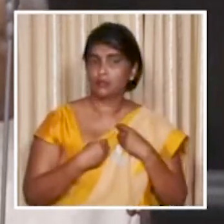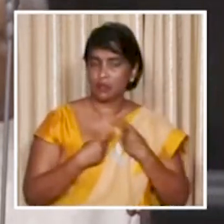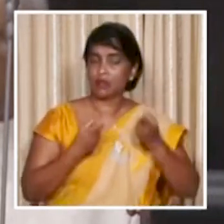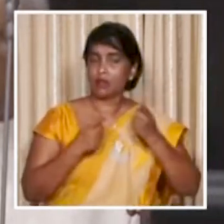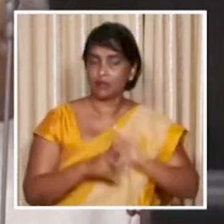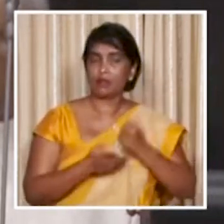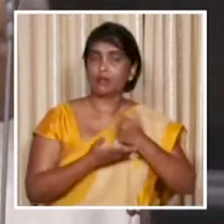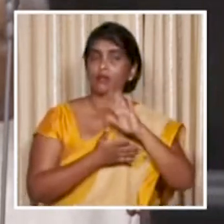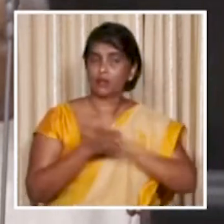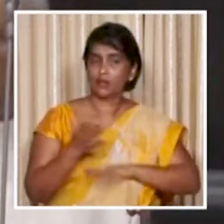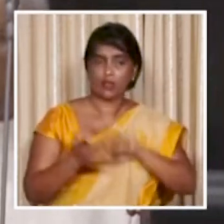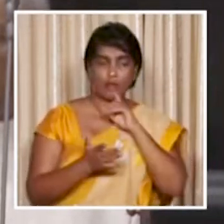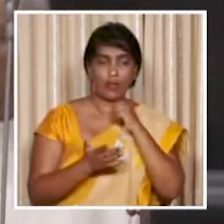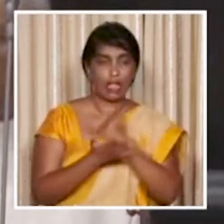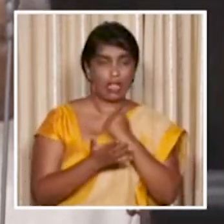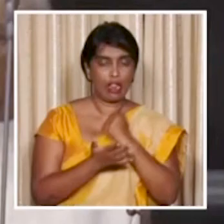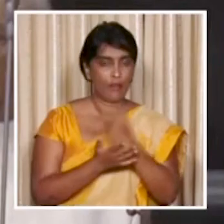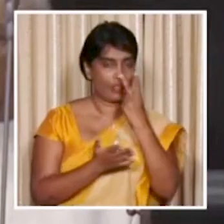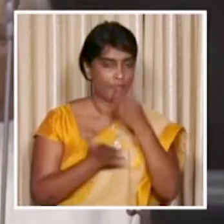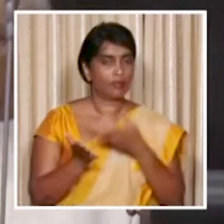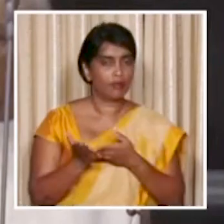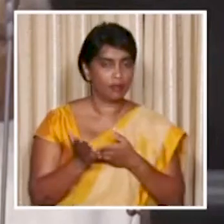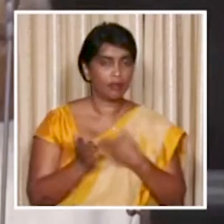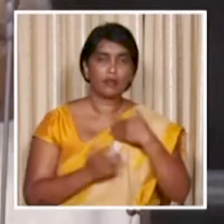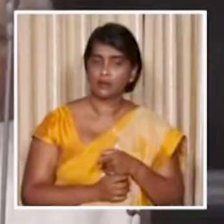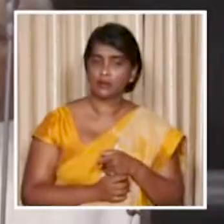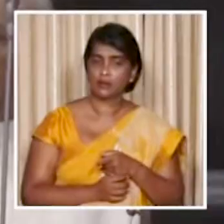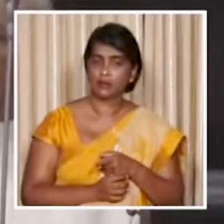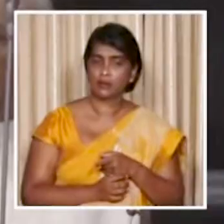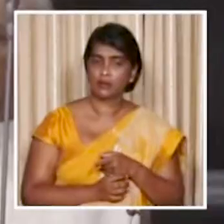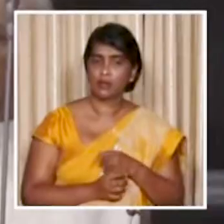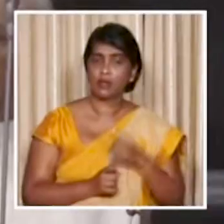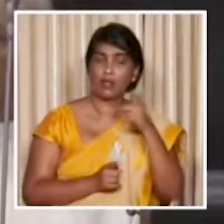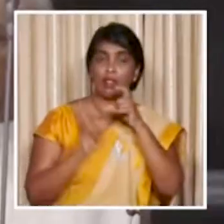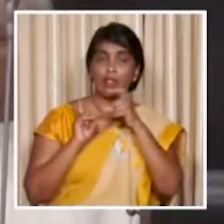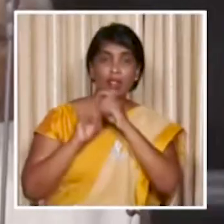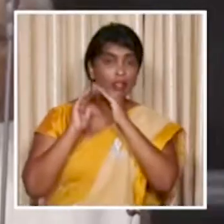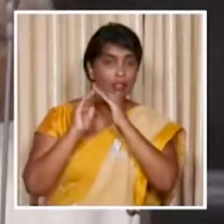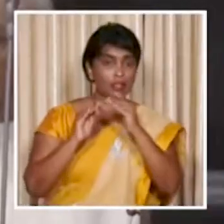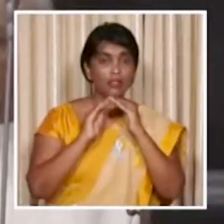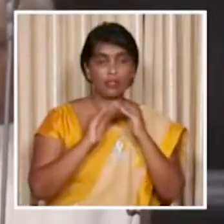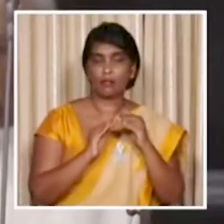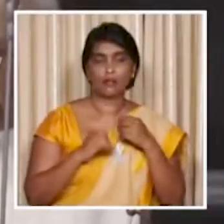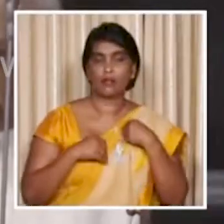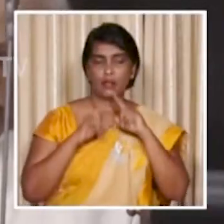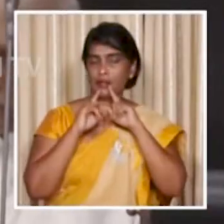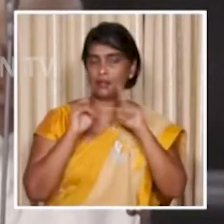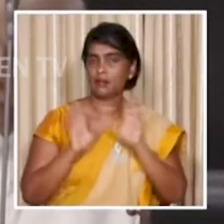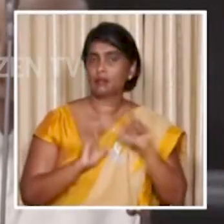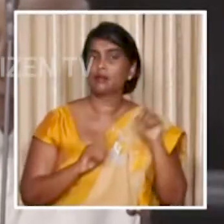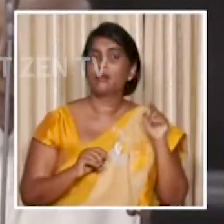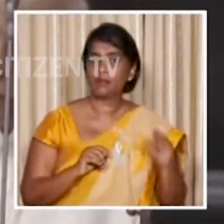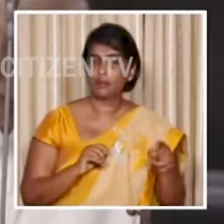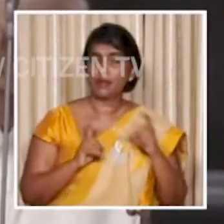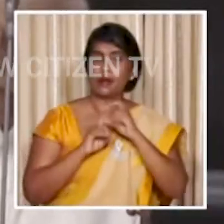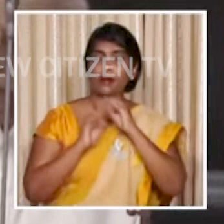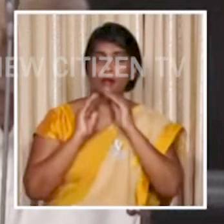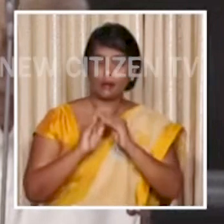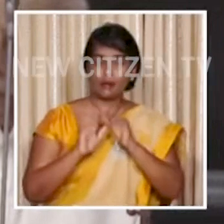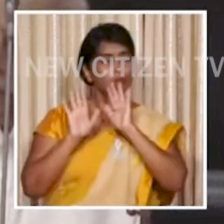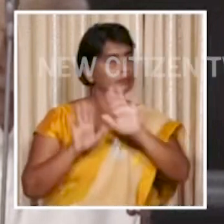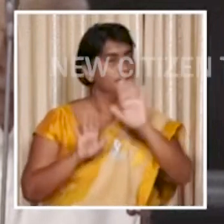කිව්වා ලියලා කිව්වම ලිපි දෙකම තියෙනවා. කිව්වා කරුණාකරලා අනික් දෙපාර්තමේන්තුවෙන් අපි කියන්නේ නැහැ කියලා. ඉතින් එක එක දෙපාර්තමේන්තු එක